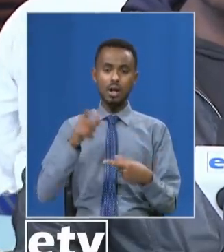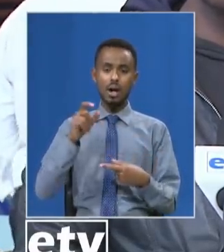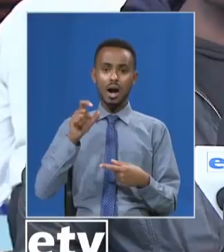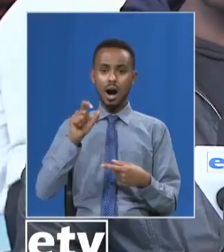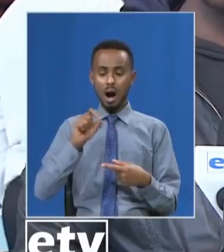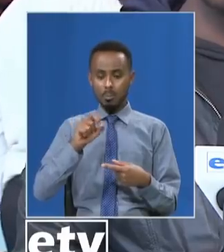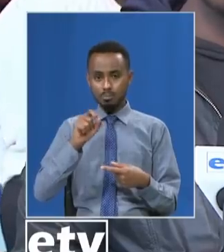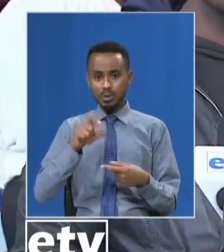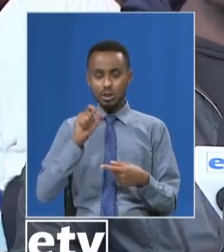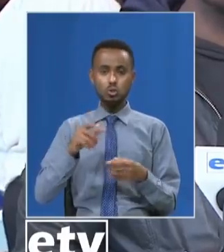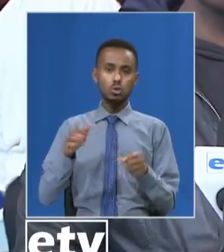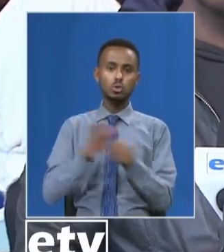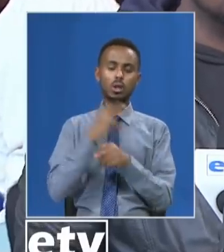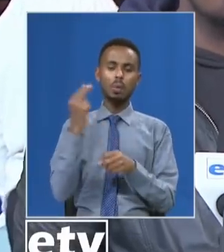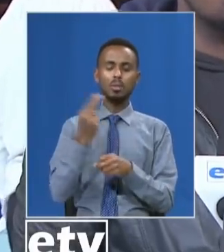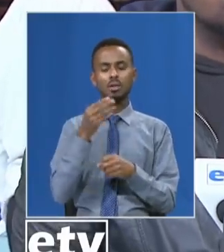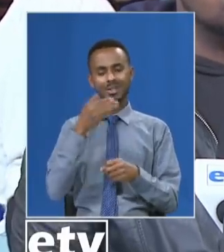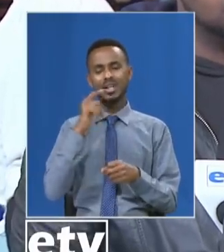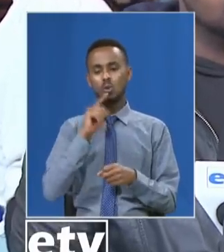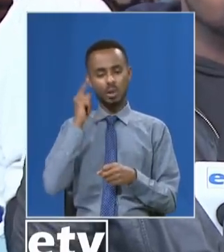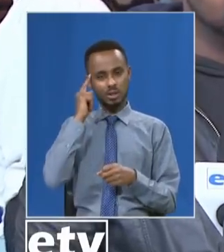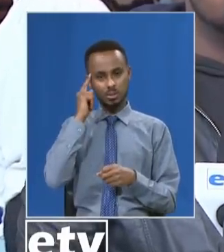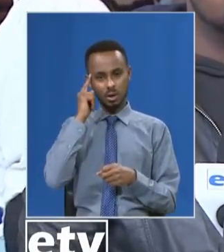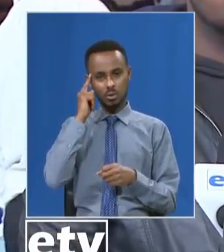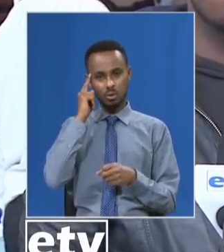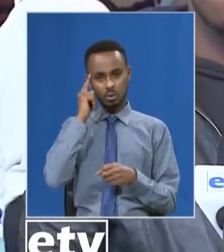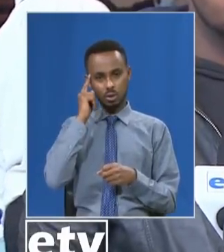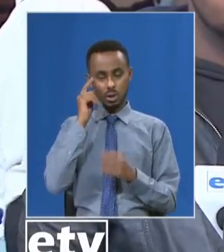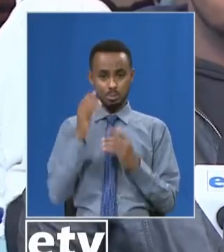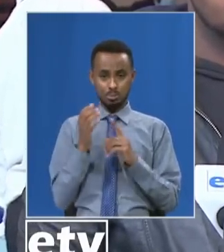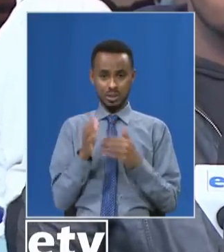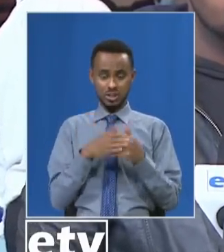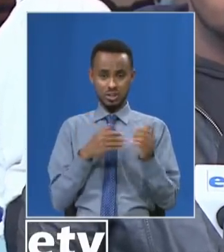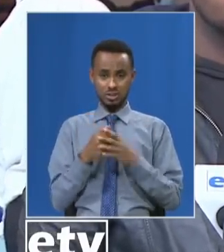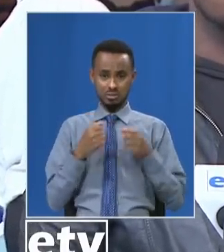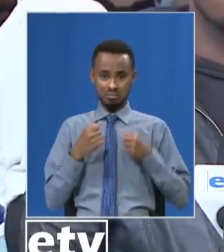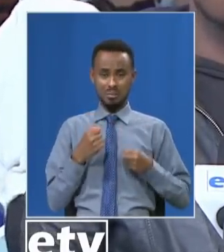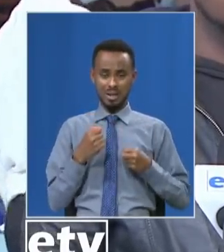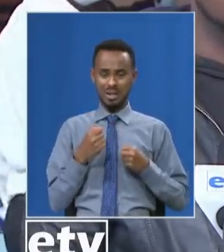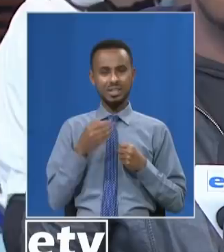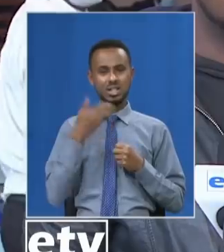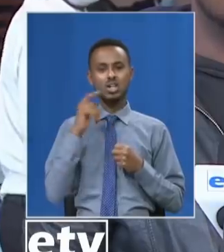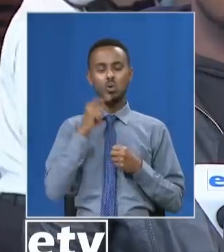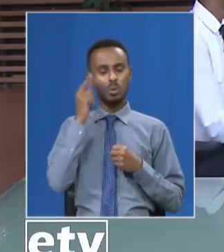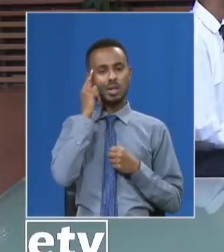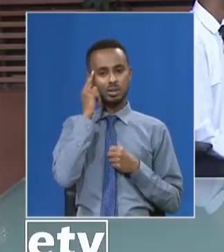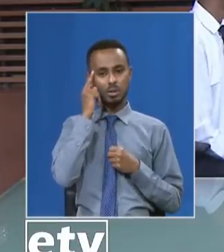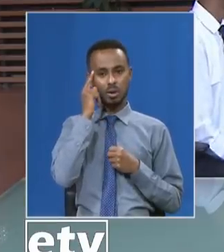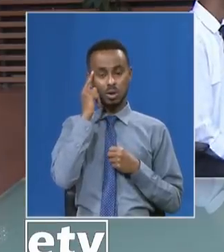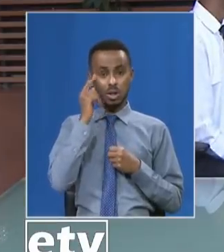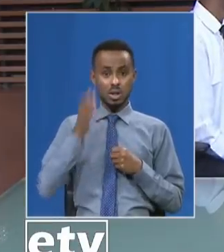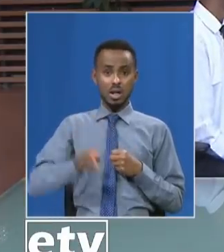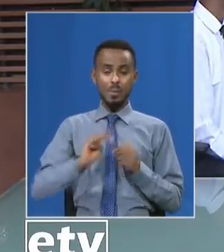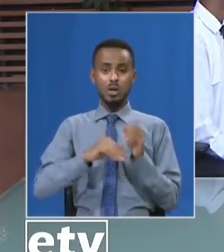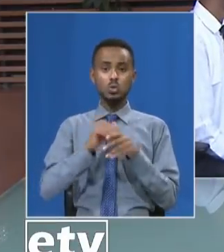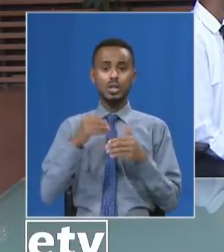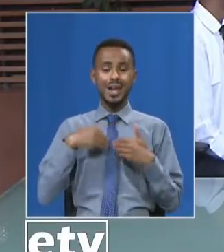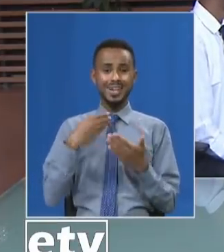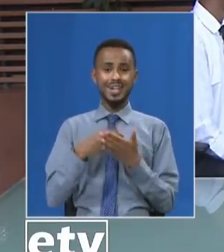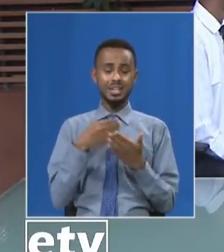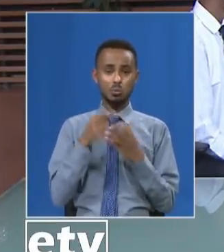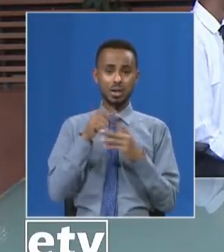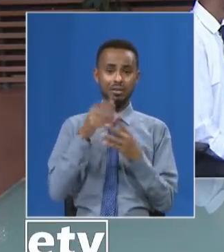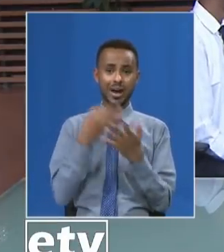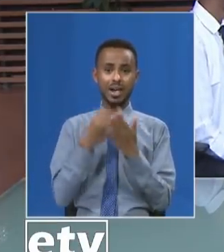አፕሊኬሽኖቹን እየሞላ ቢጠቀም የተሻለ ነው ብዬ አስባለሁ። በእጅ ከመያዝ የተሻለ ነው ብዬ አስባለሁ። ከባንክ ውጪ ያለ ገንዘብን